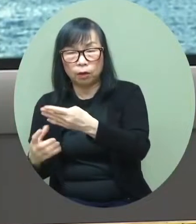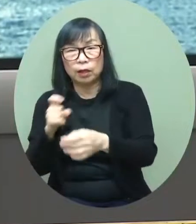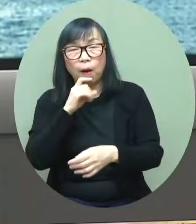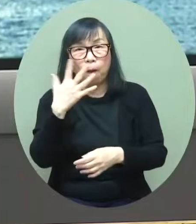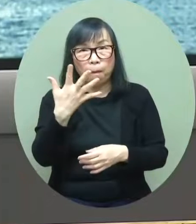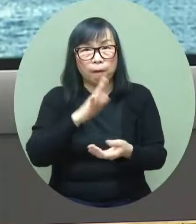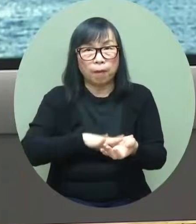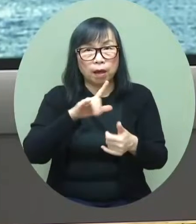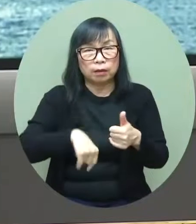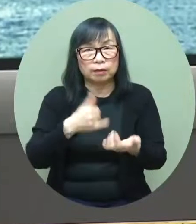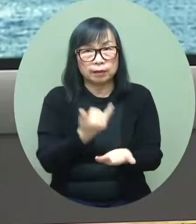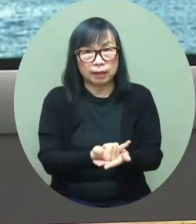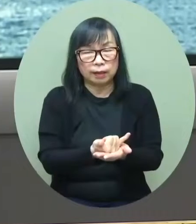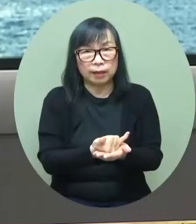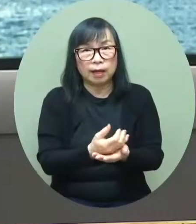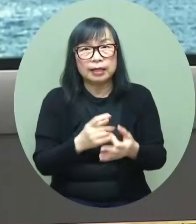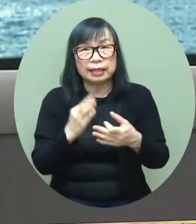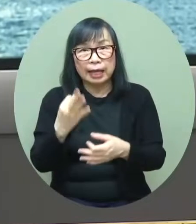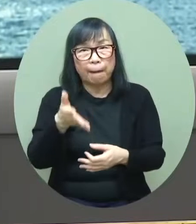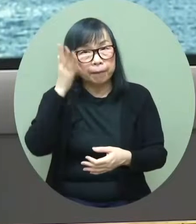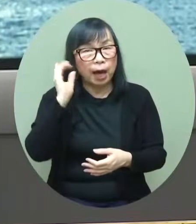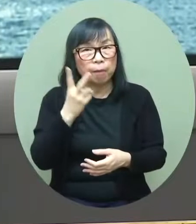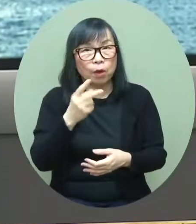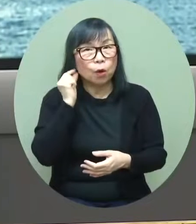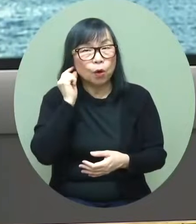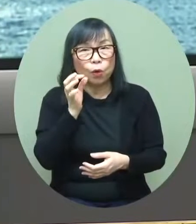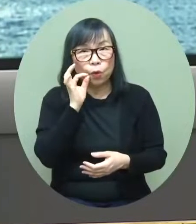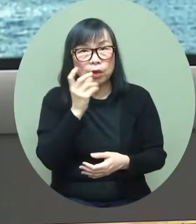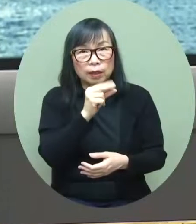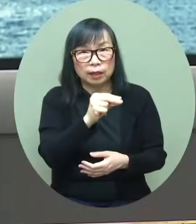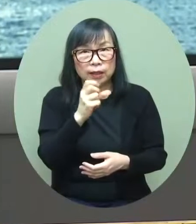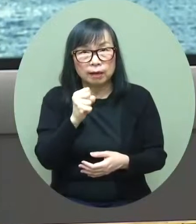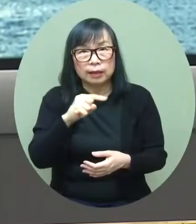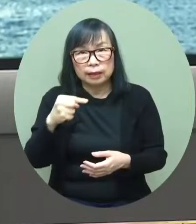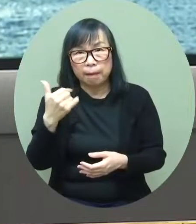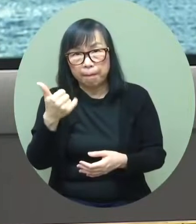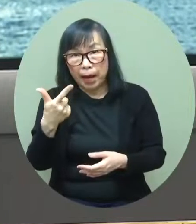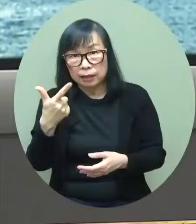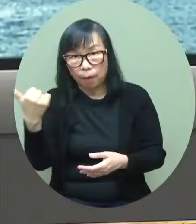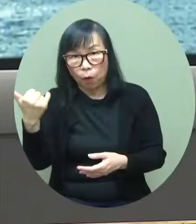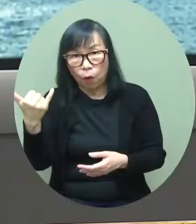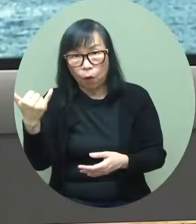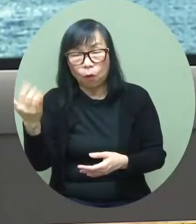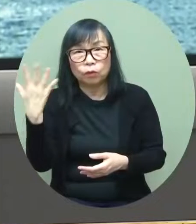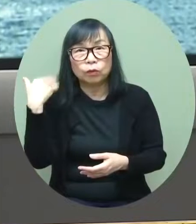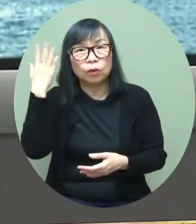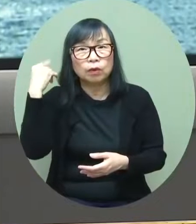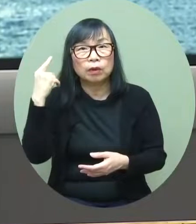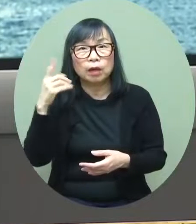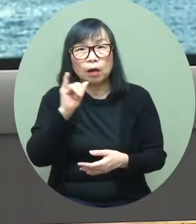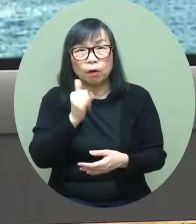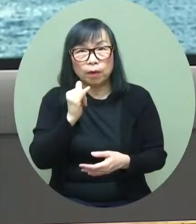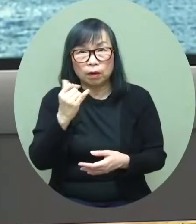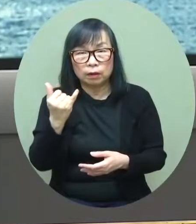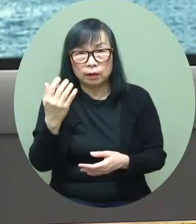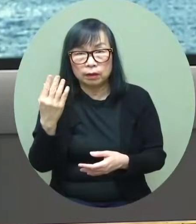5名嘅病人離世嘅，3男2女，年齡介乎70到86歲。過去一日有647名